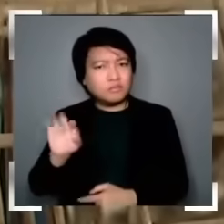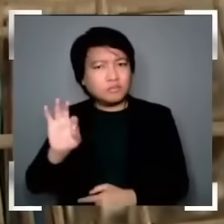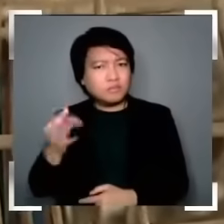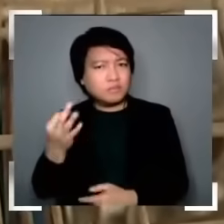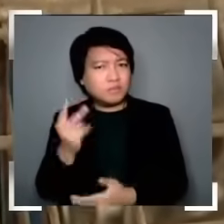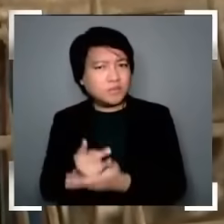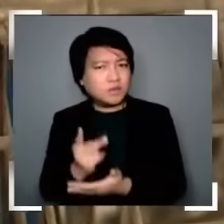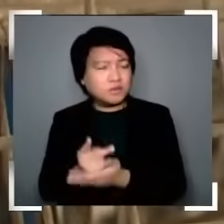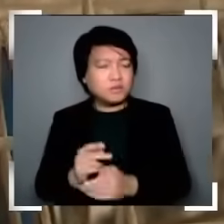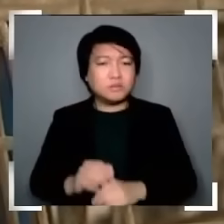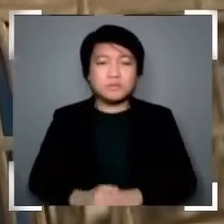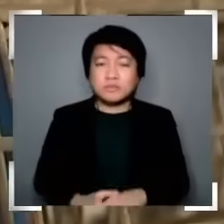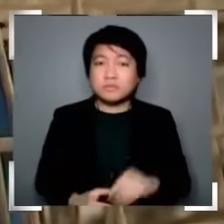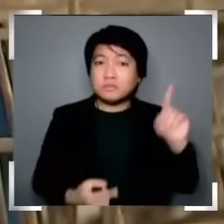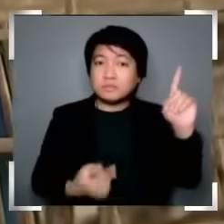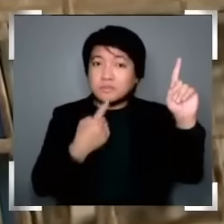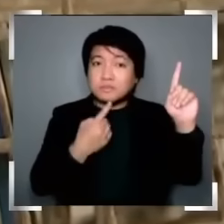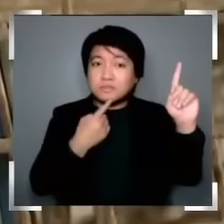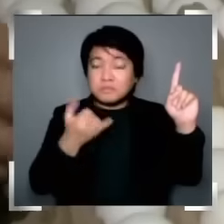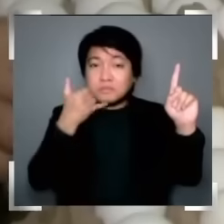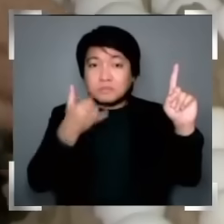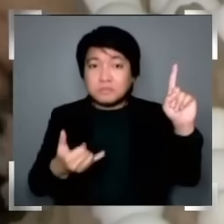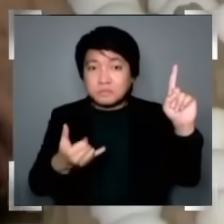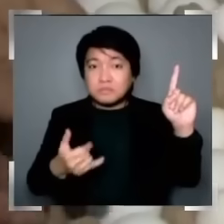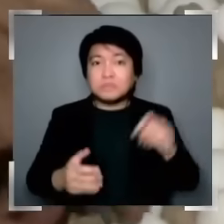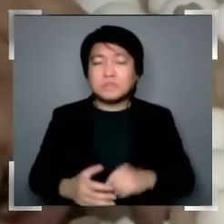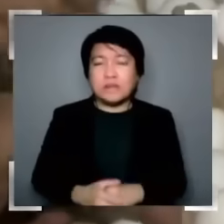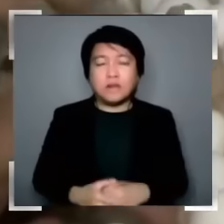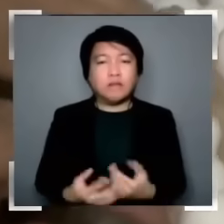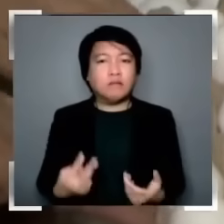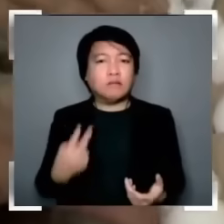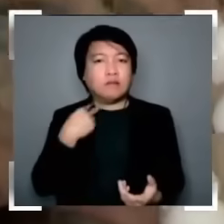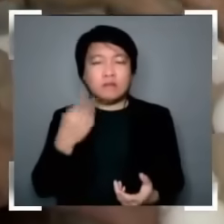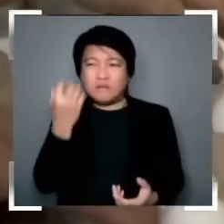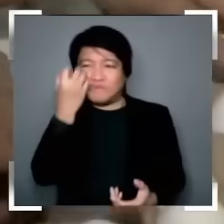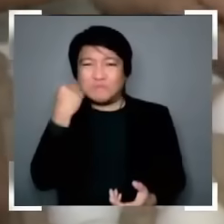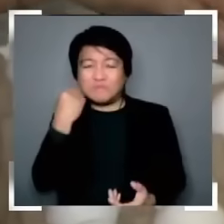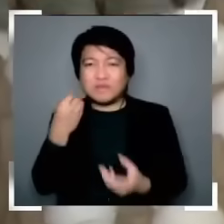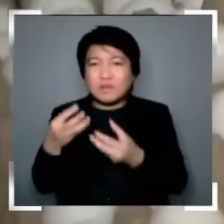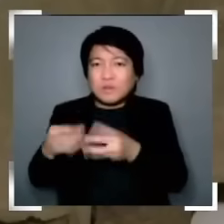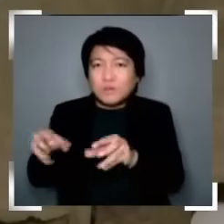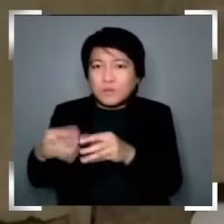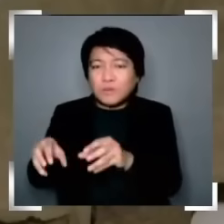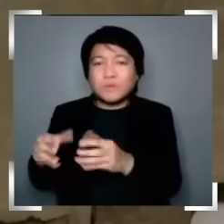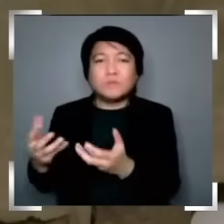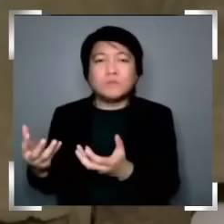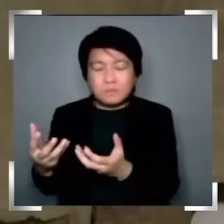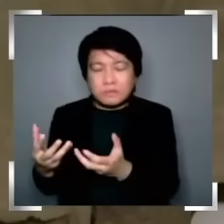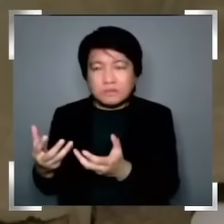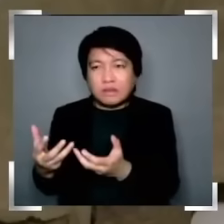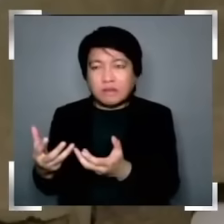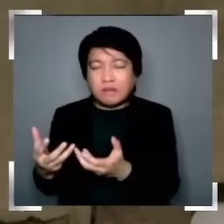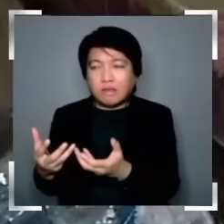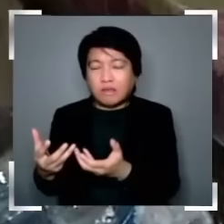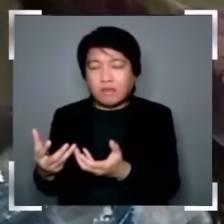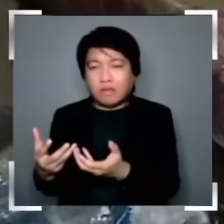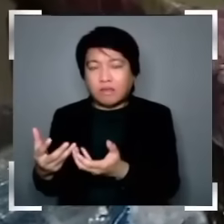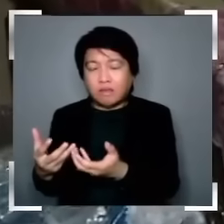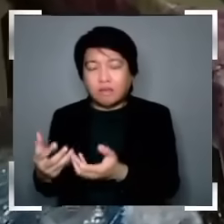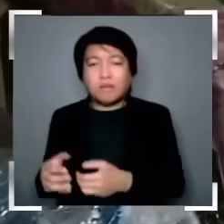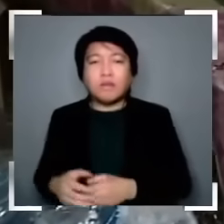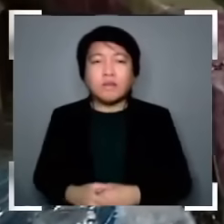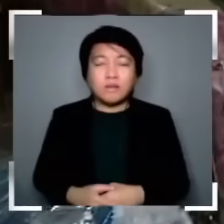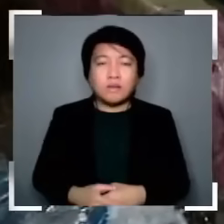Yun ang nangyayari kaya nasa low side tayo ng supply. At ito, may sariling mundo yan. Kasi hindi naman magtataas ang presyo sa farm gate